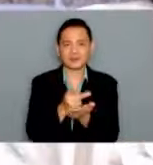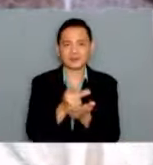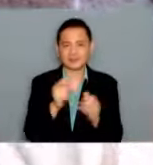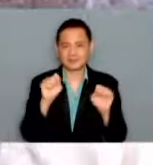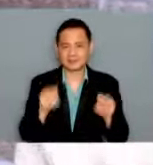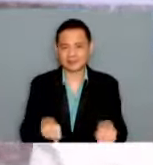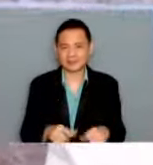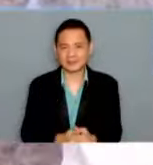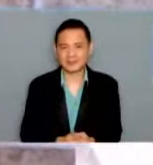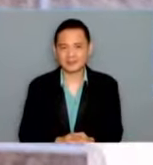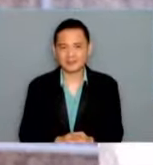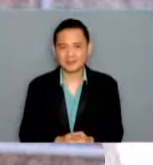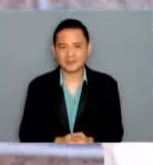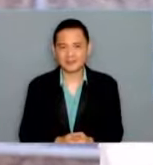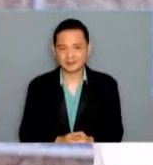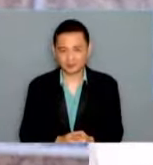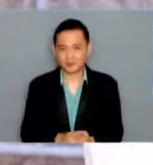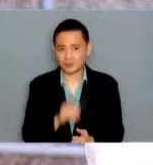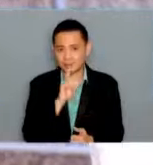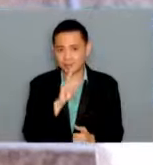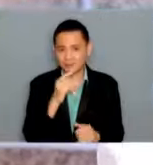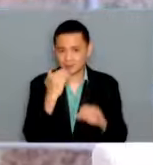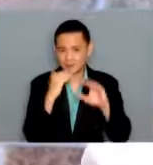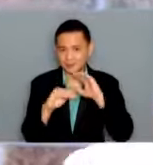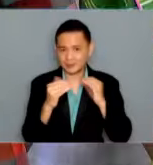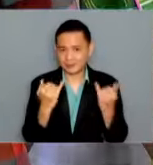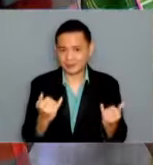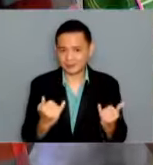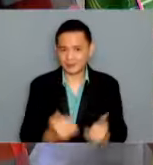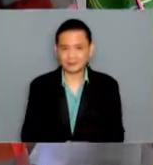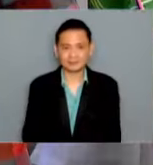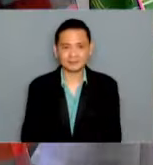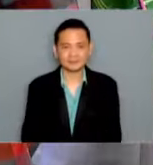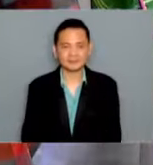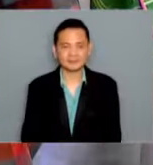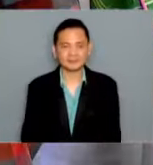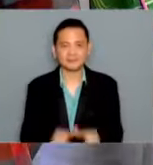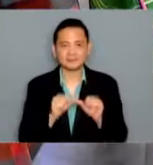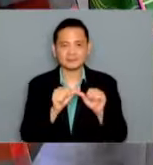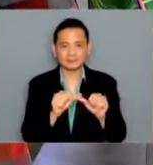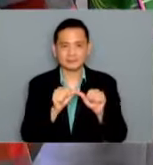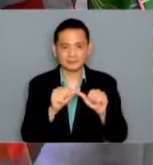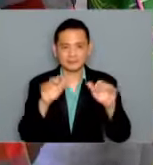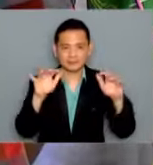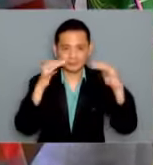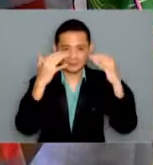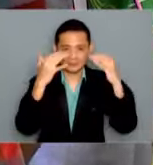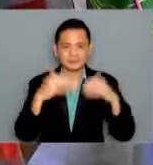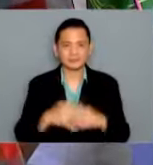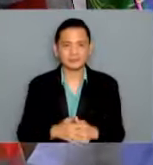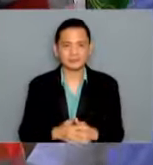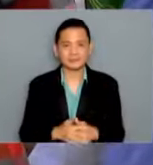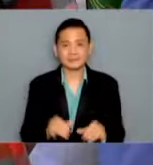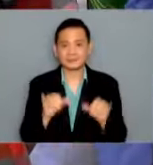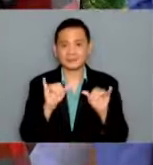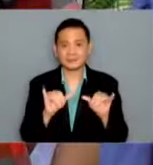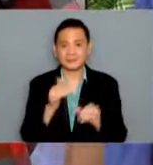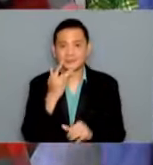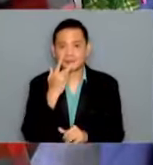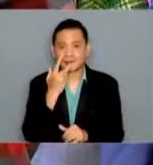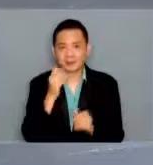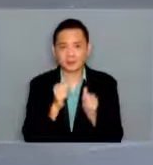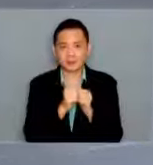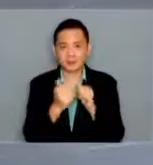naman, kagumoka, grow and selfie na. Tuloy-tuloy lang ang pagtutok, mga kapatid. Magbabalik ang inyong paboritong kasalo